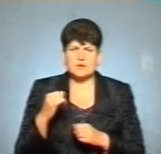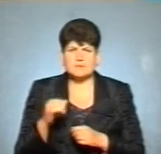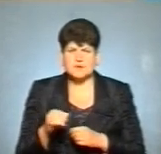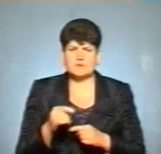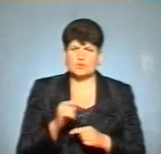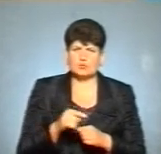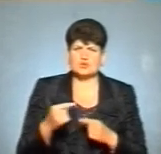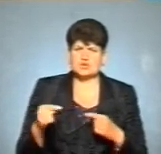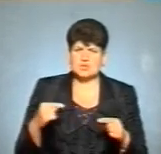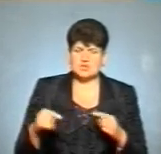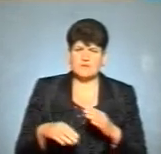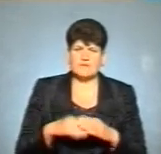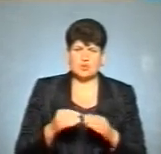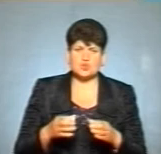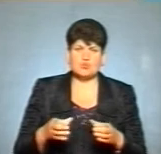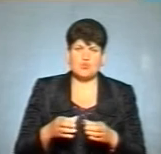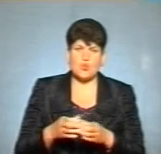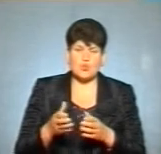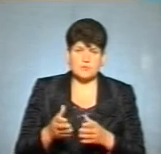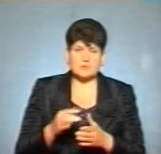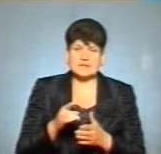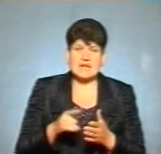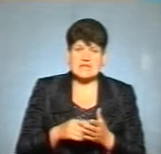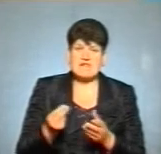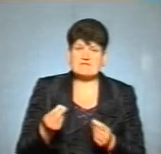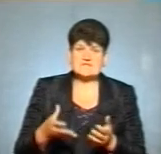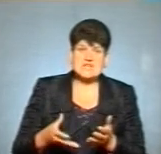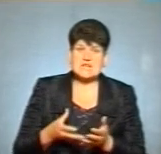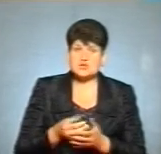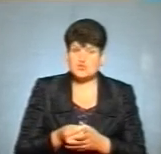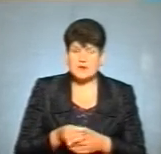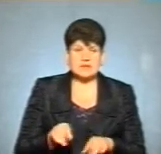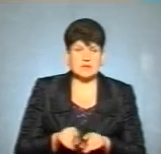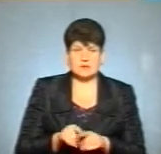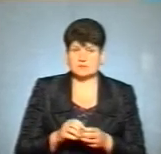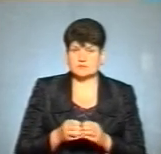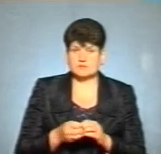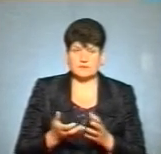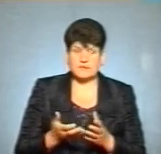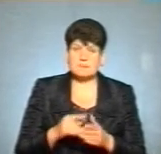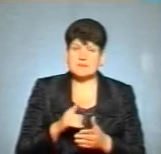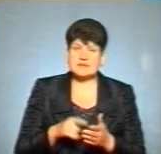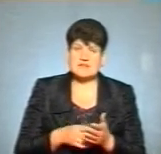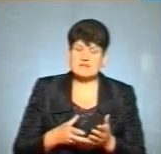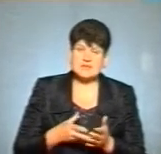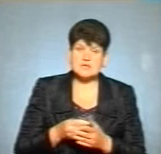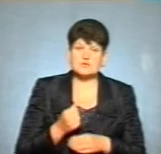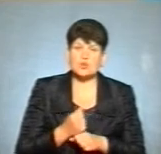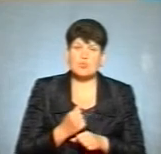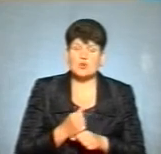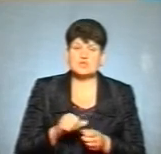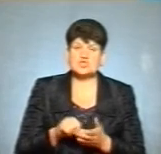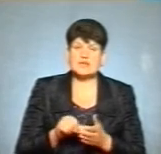іншому виборчому окрузі. Питання фінансування так само стоїть досить гостро. Так? Питання фінансування роботи